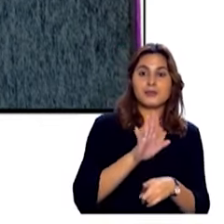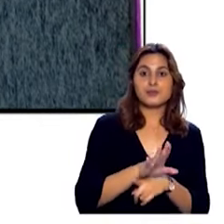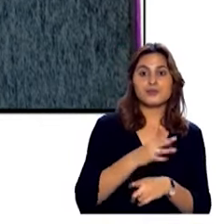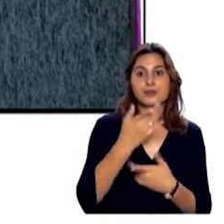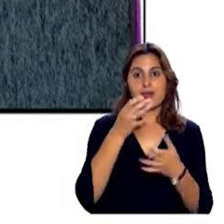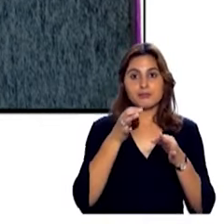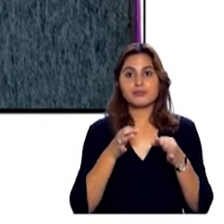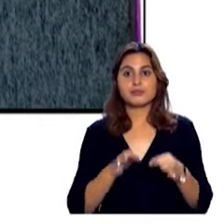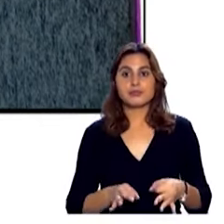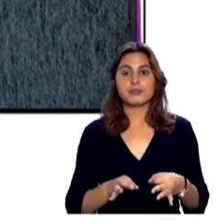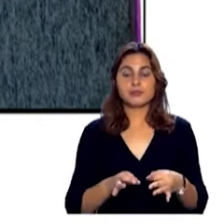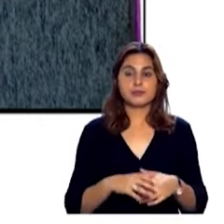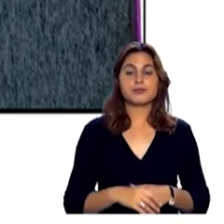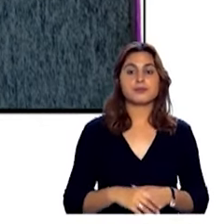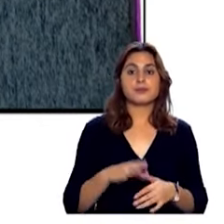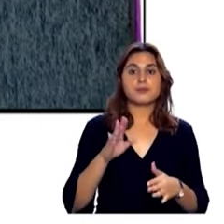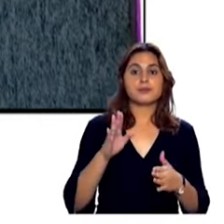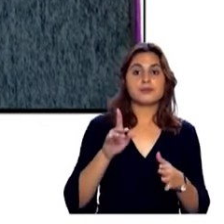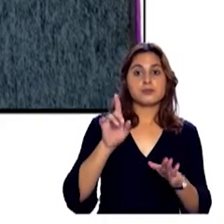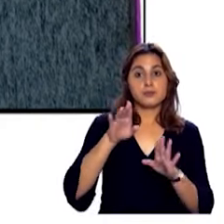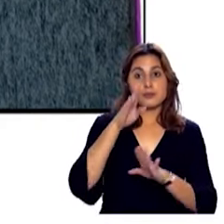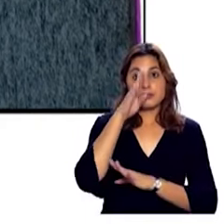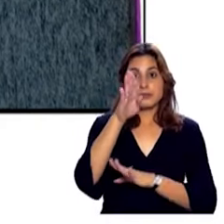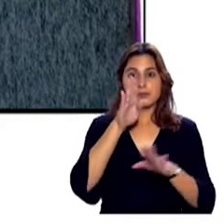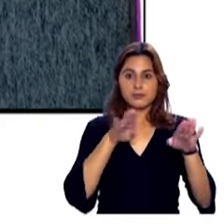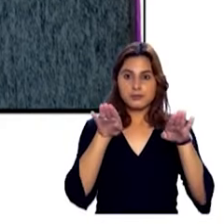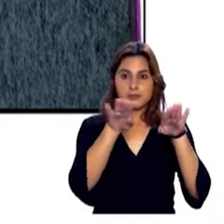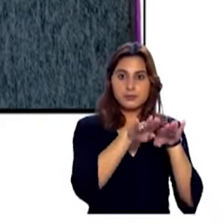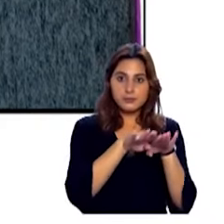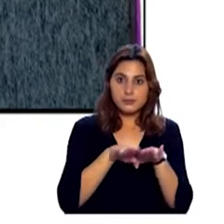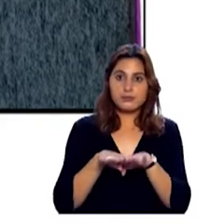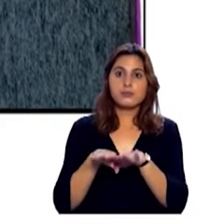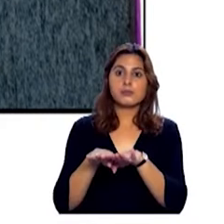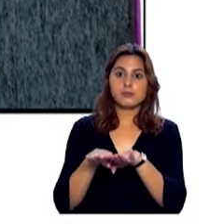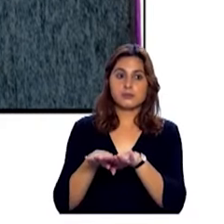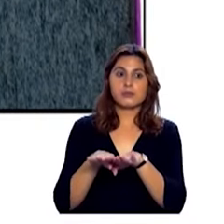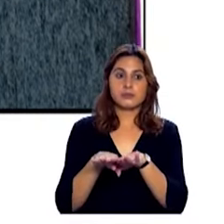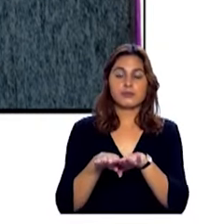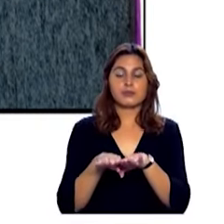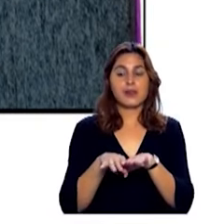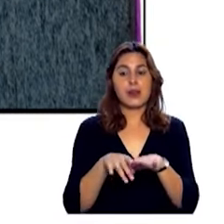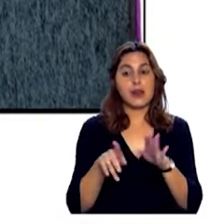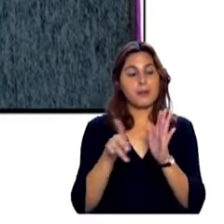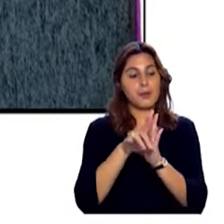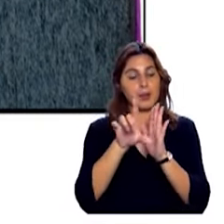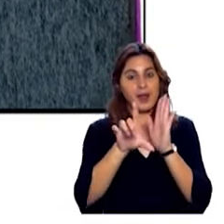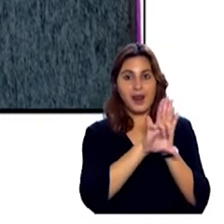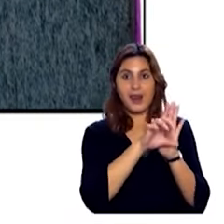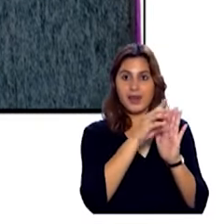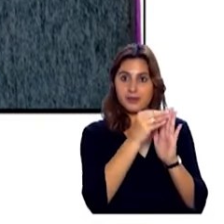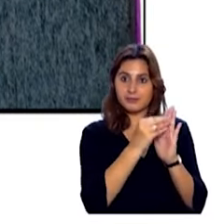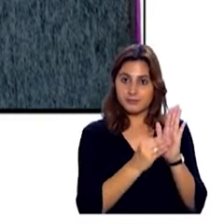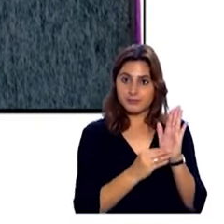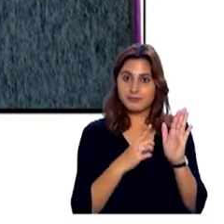principio di uguaglianza di Tutti I consociativa alla legge ci che garantisce quella che I Tedeschi con termine